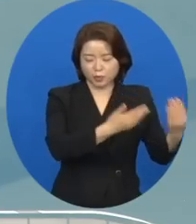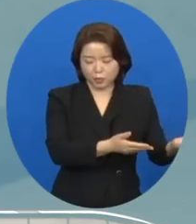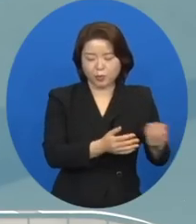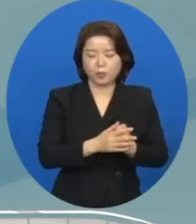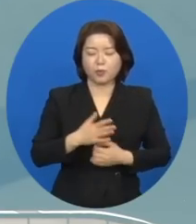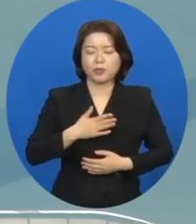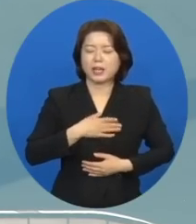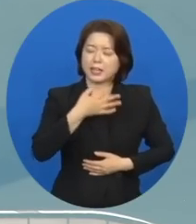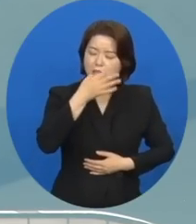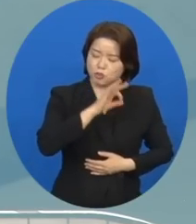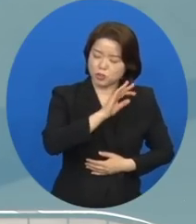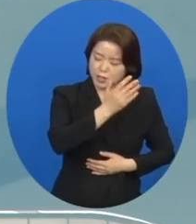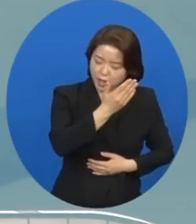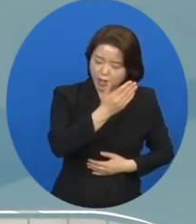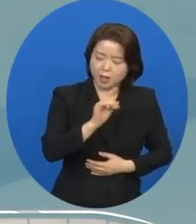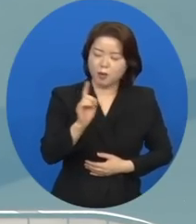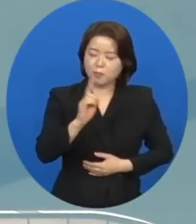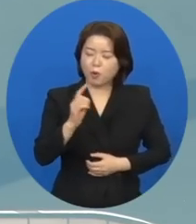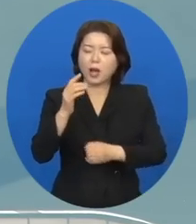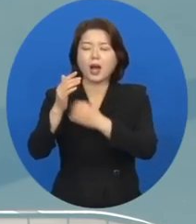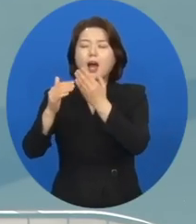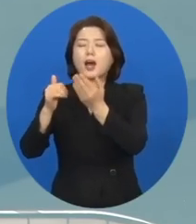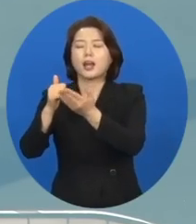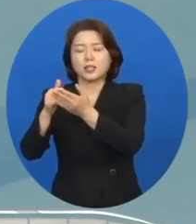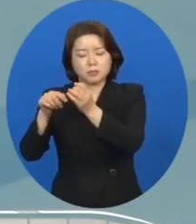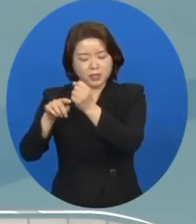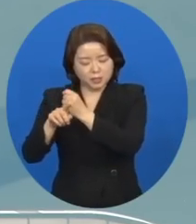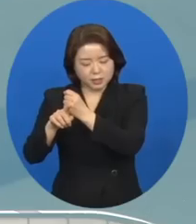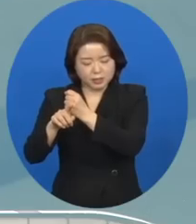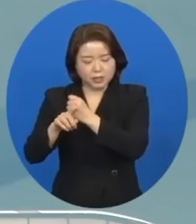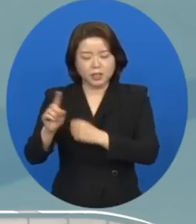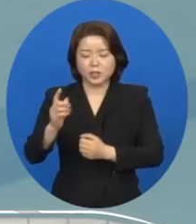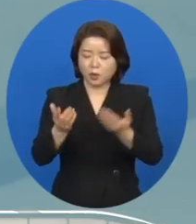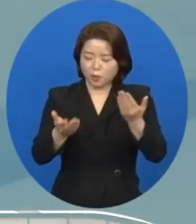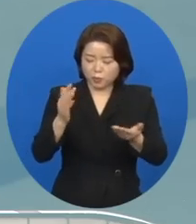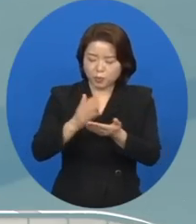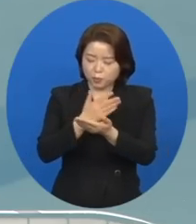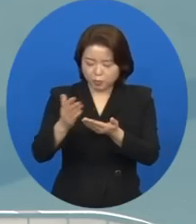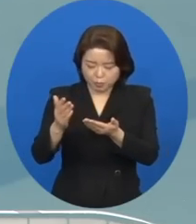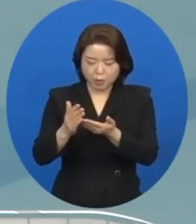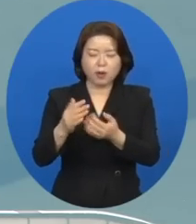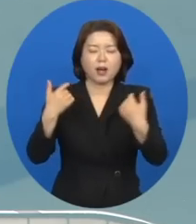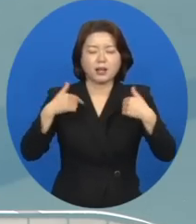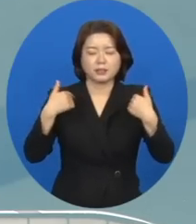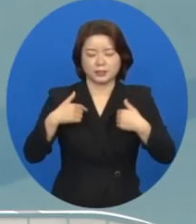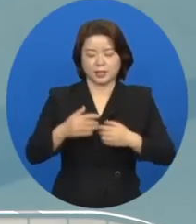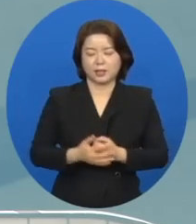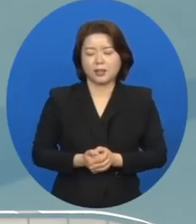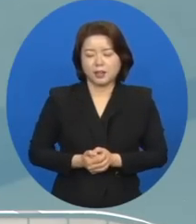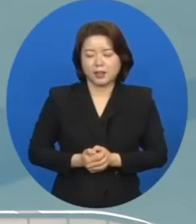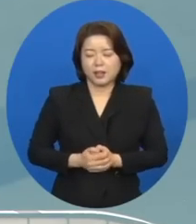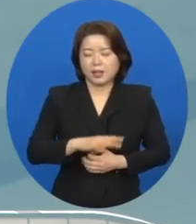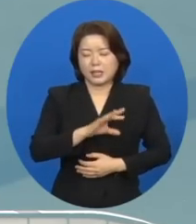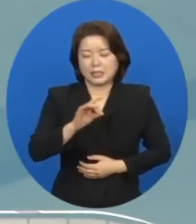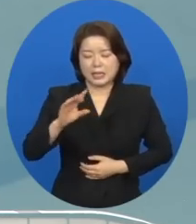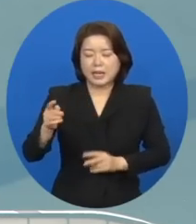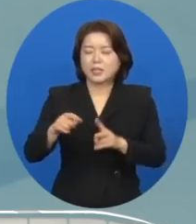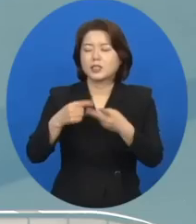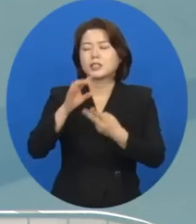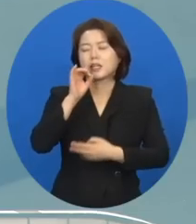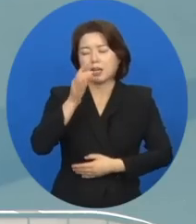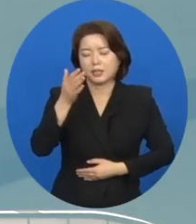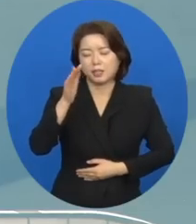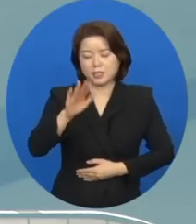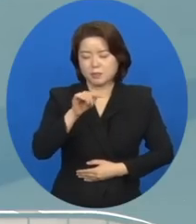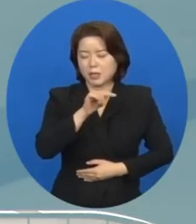아니라 무엇이 하나님의 뜻이며 하나님의 선하신 뜻인가를 늘 분별하며, 하나님 때로는 이해가 되지 않아도 이것이